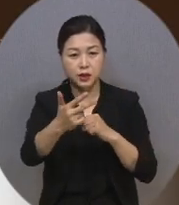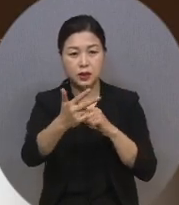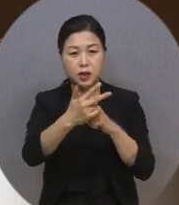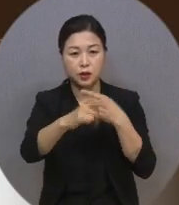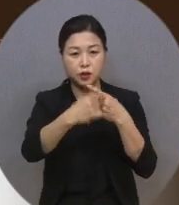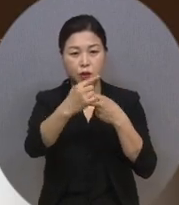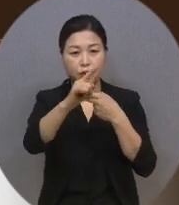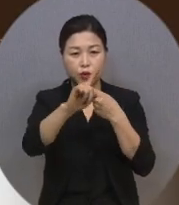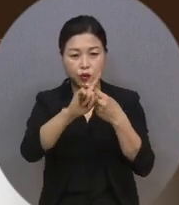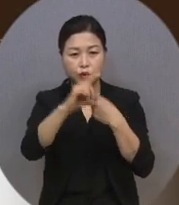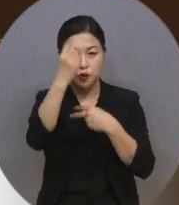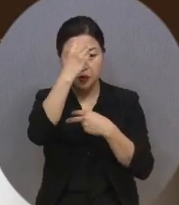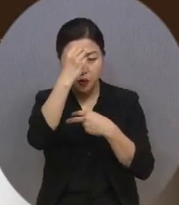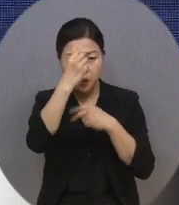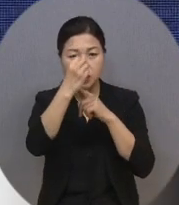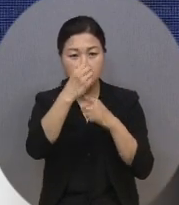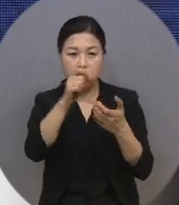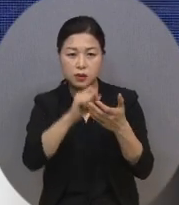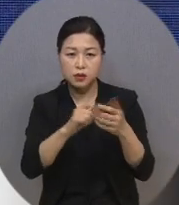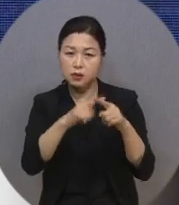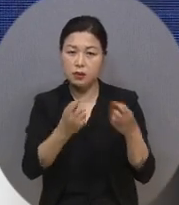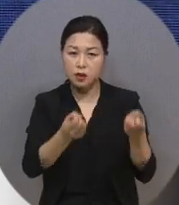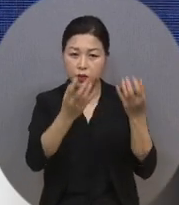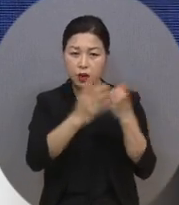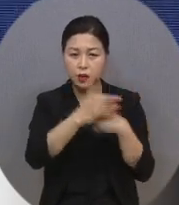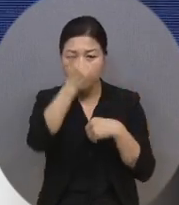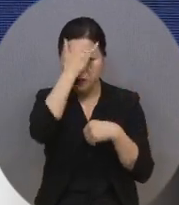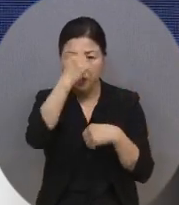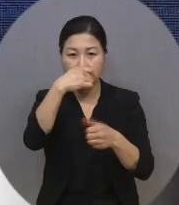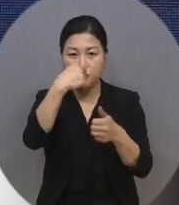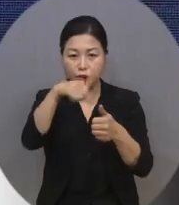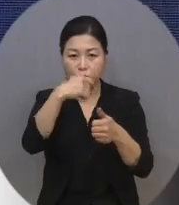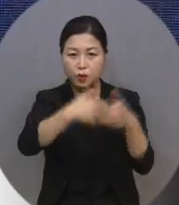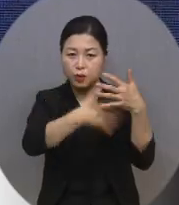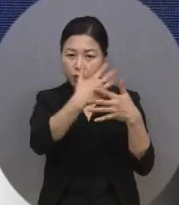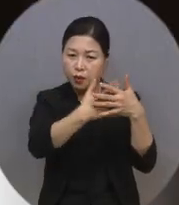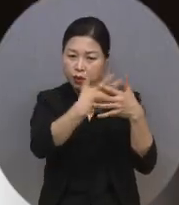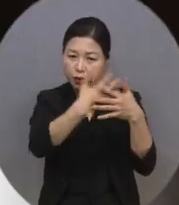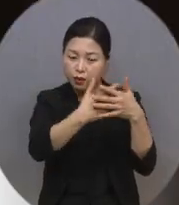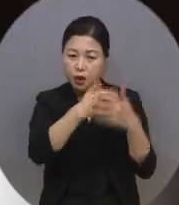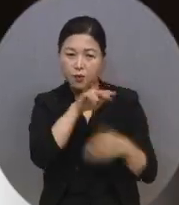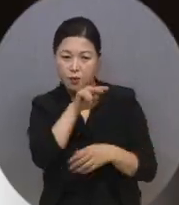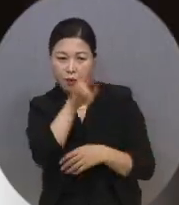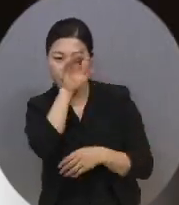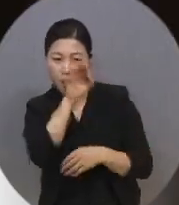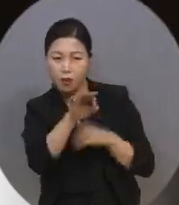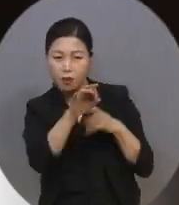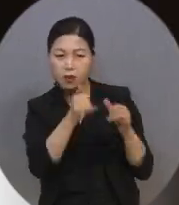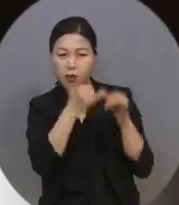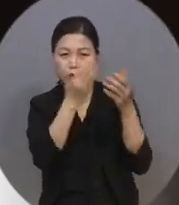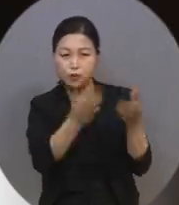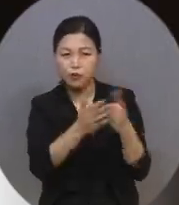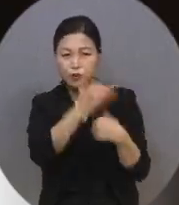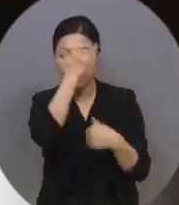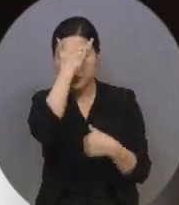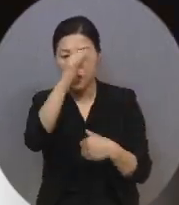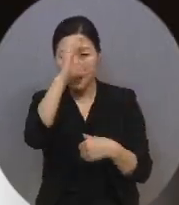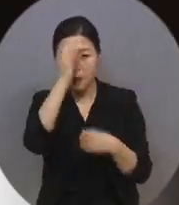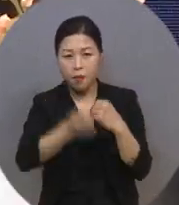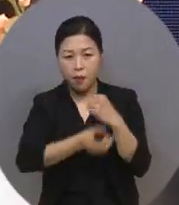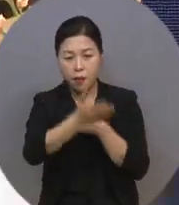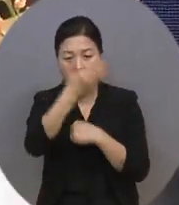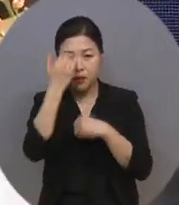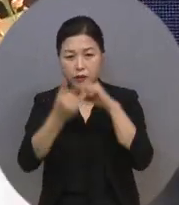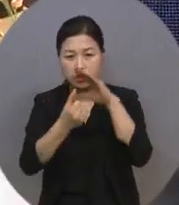글짓기 대회 시상식과 함께 충유의 교육 동영상 시청 소감문 대회 시상식, 충유의 실천 모범 청소년